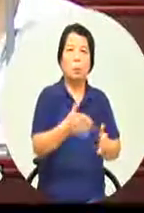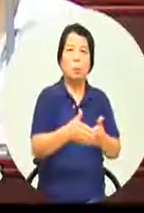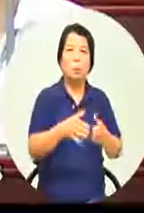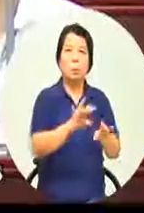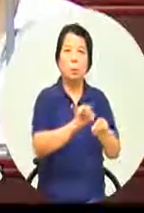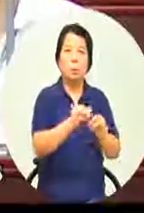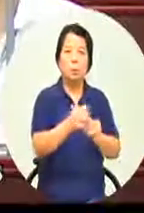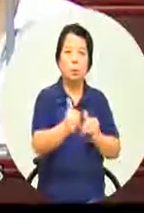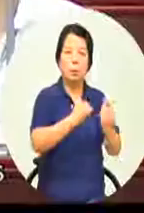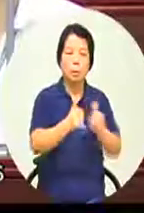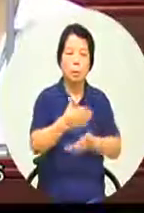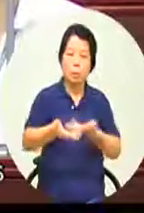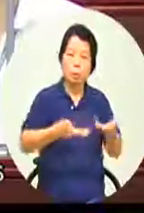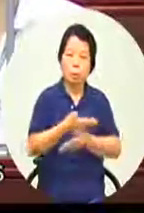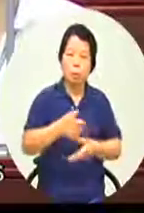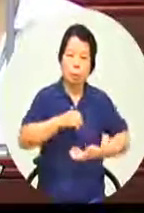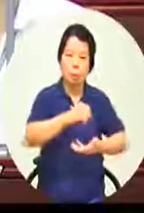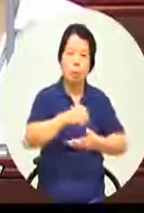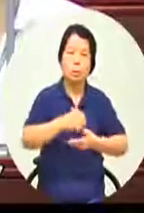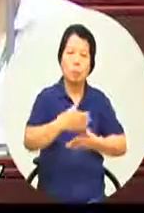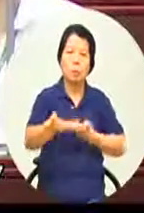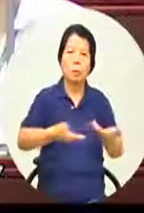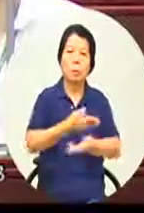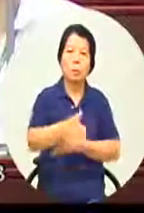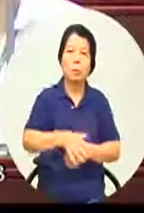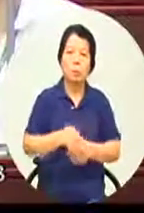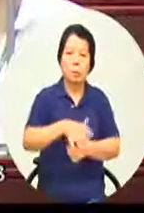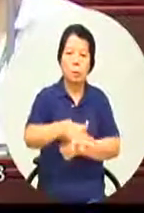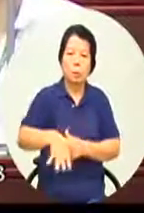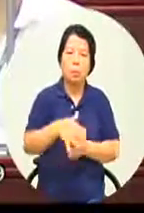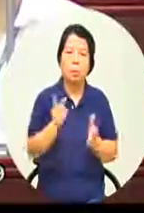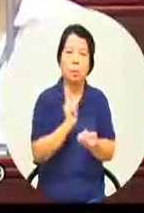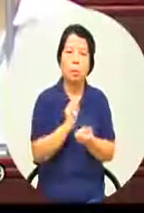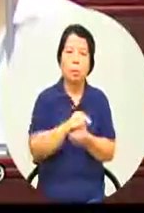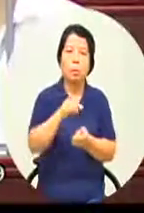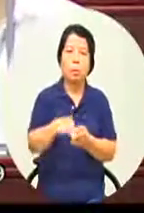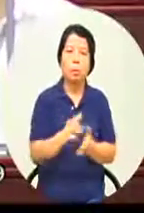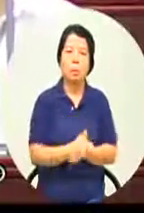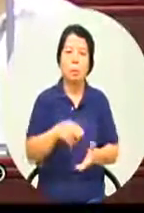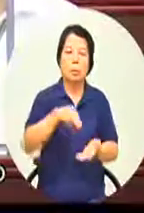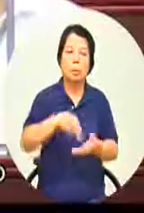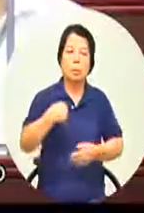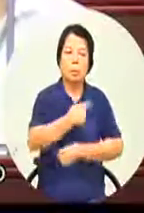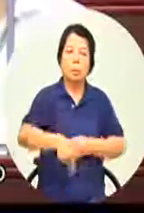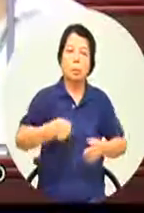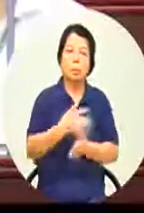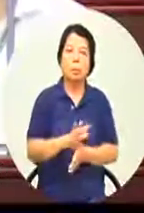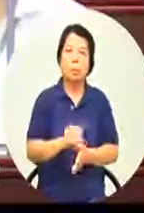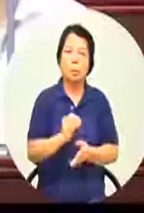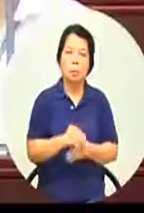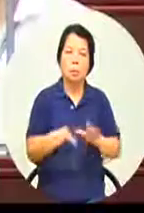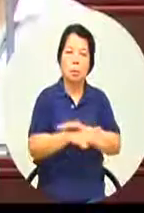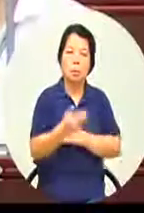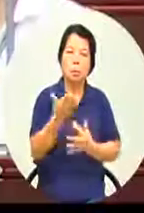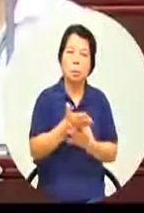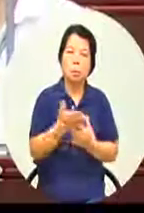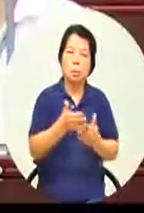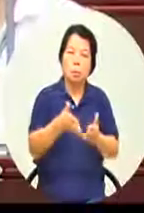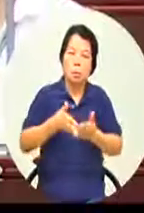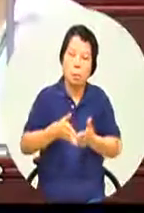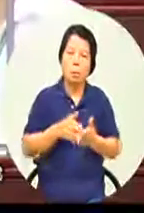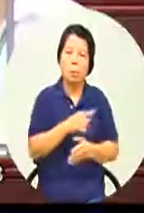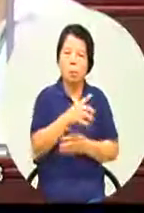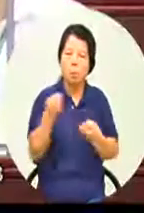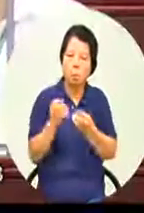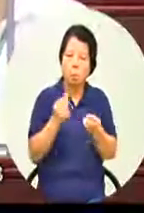些意见的沟通，还有各个机关单位对于这个新的立体停车场有没有什么空间需求，做一些讨